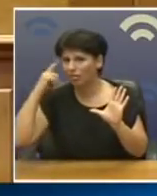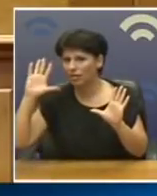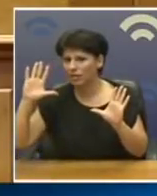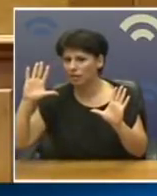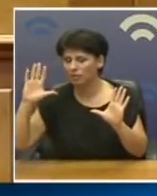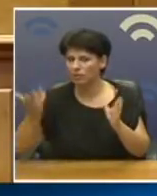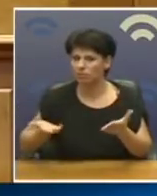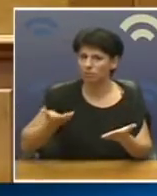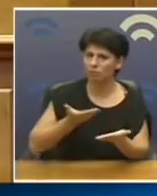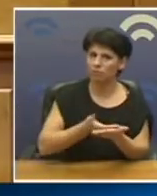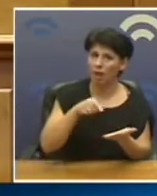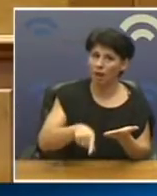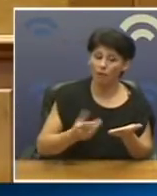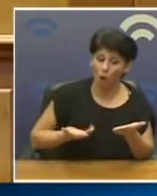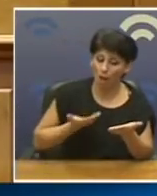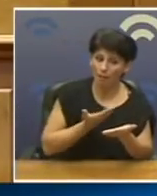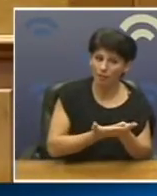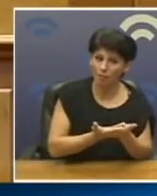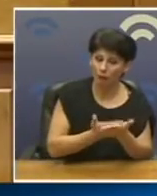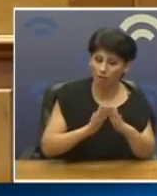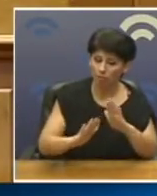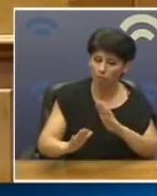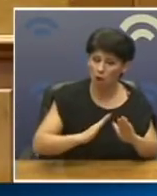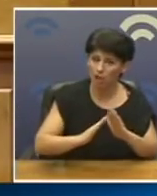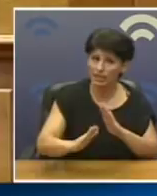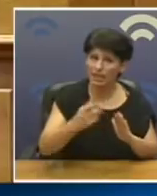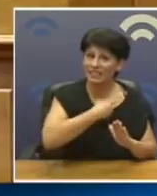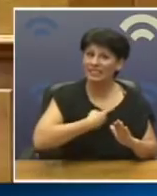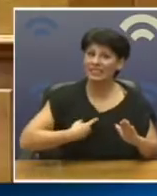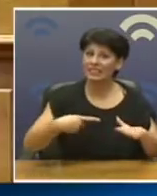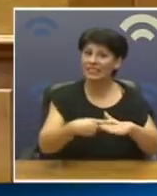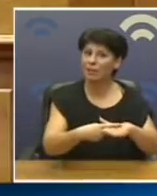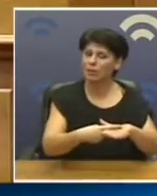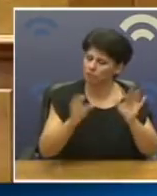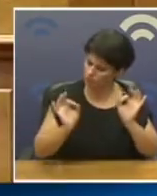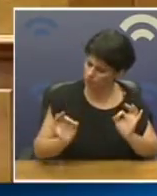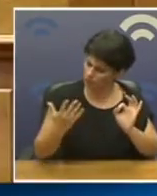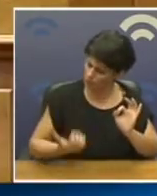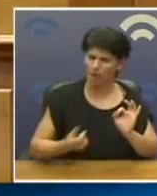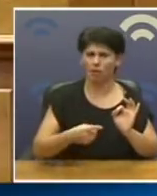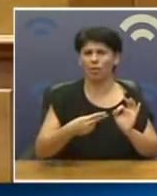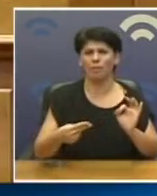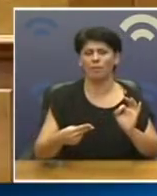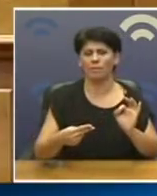υποβάλει τέτοιο αίτημα ασυλίας. Βεβαίως υπήρξε θέμα. Και